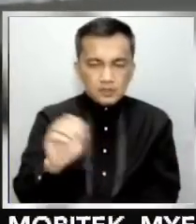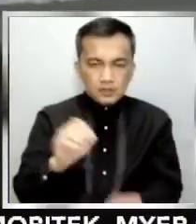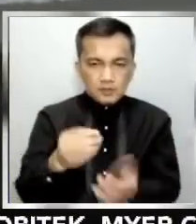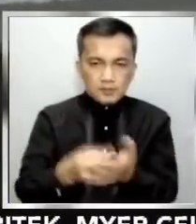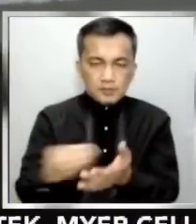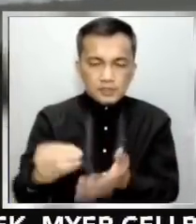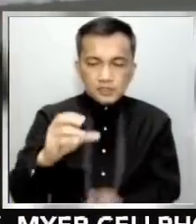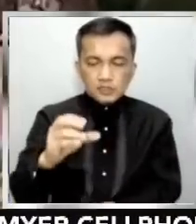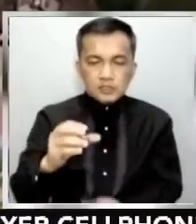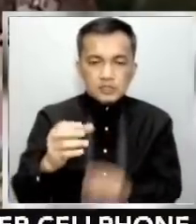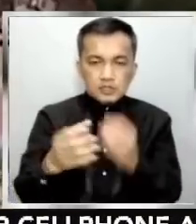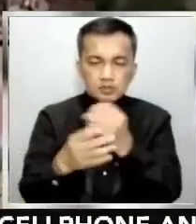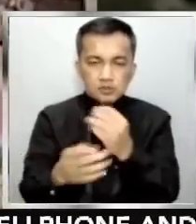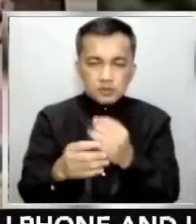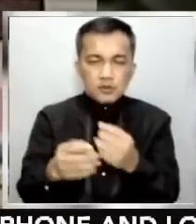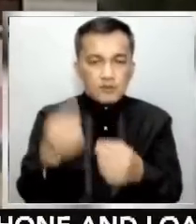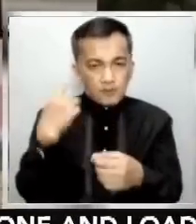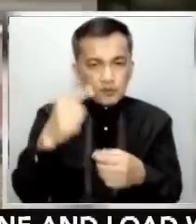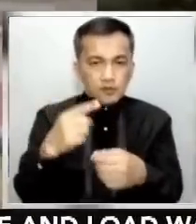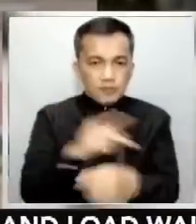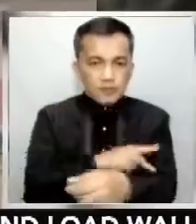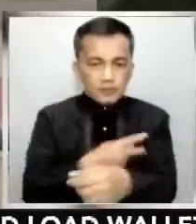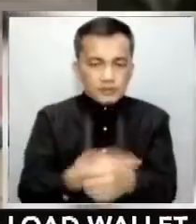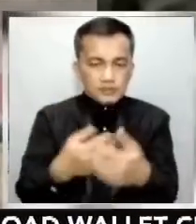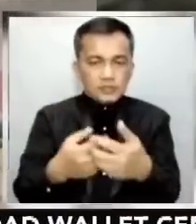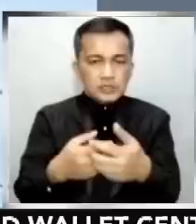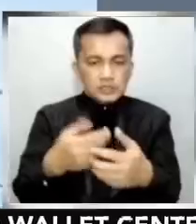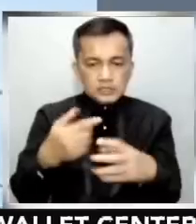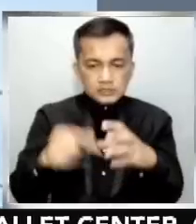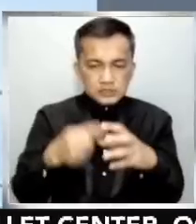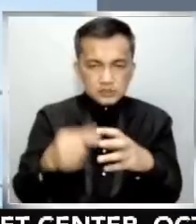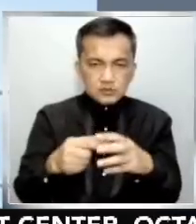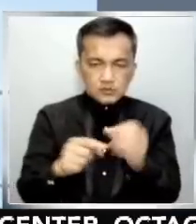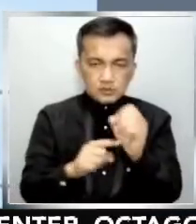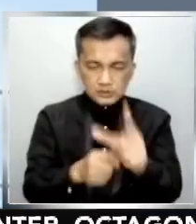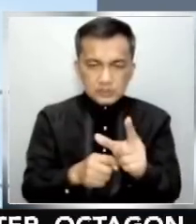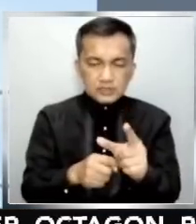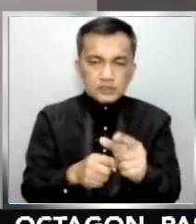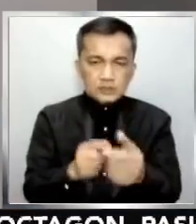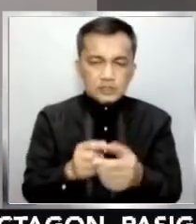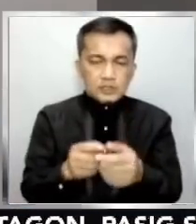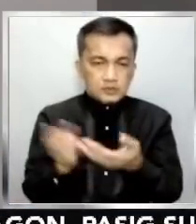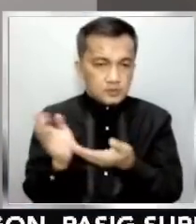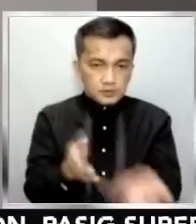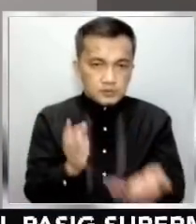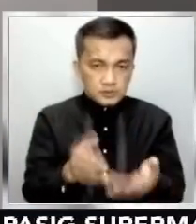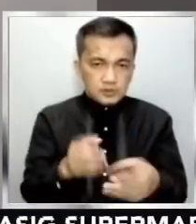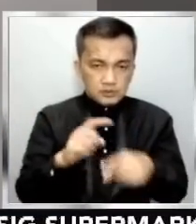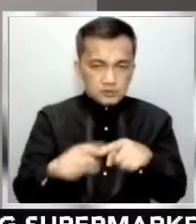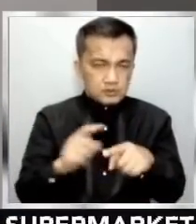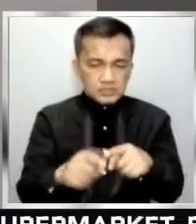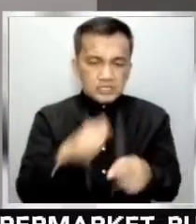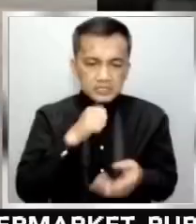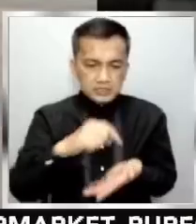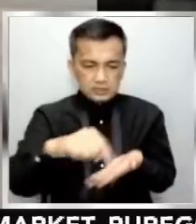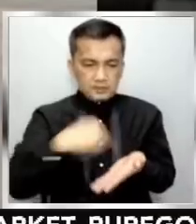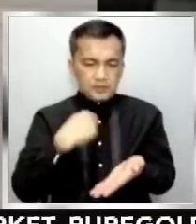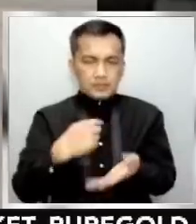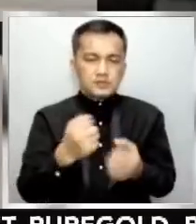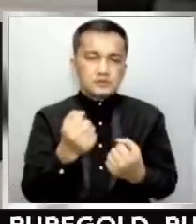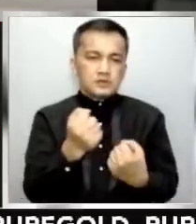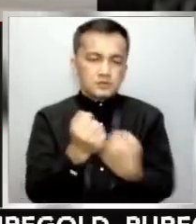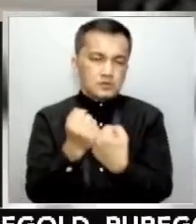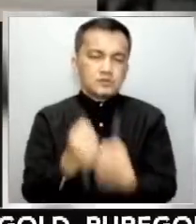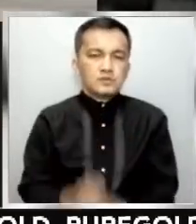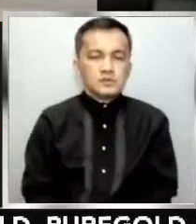power generation ang orihinal na supplier ng kuryente roon. Hindi raw kasi nababayaran ng Napocor ang subsidy nila. Ang supply